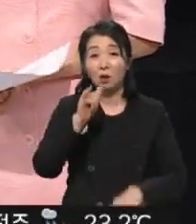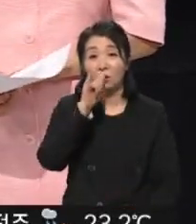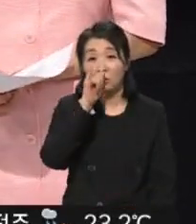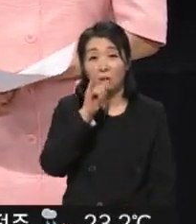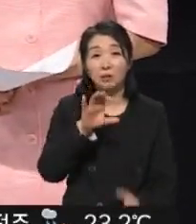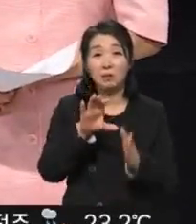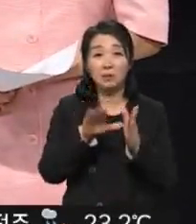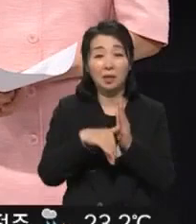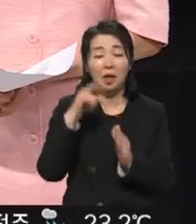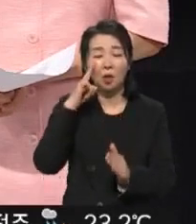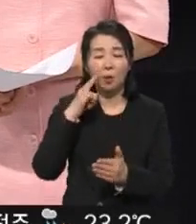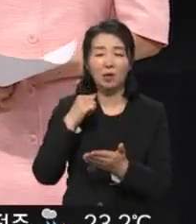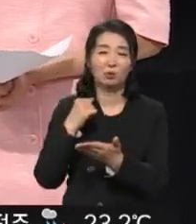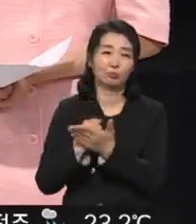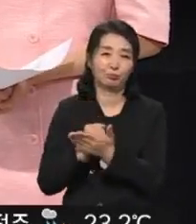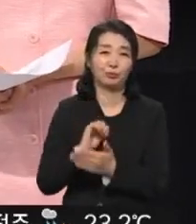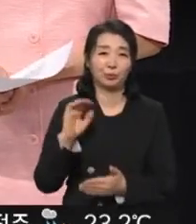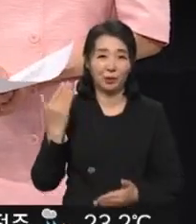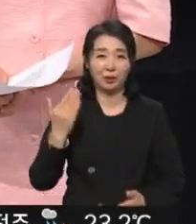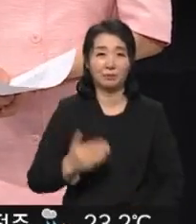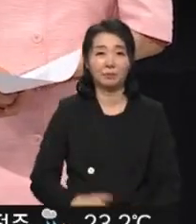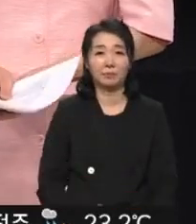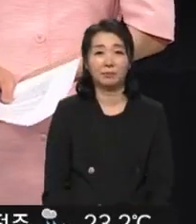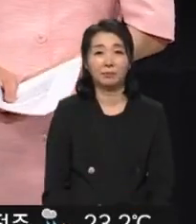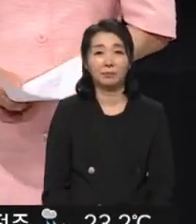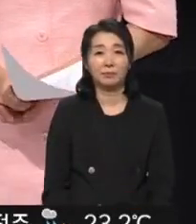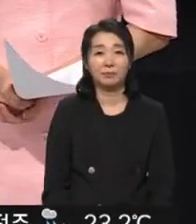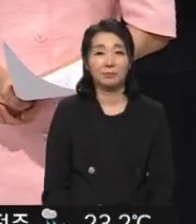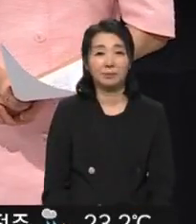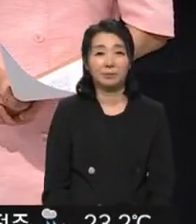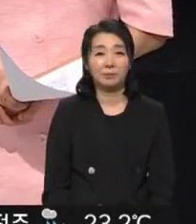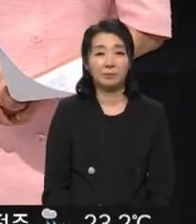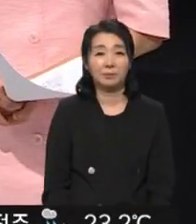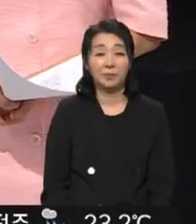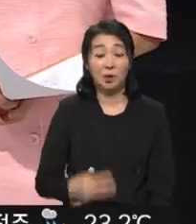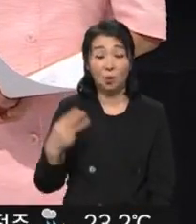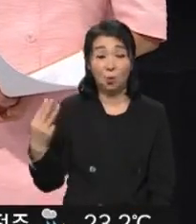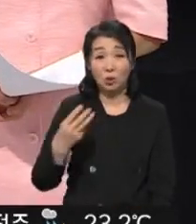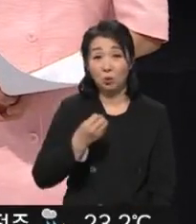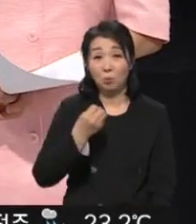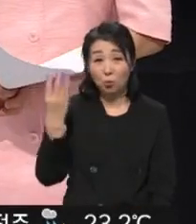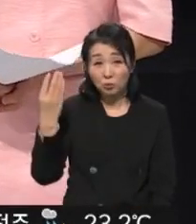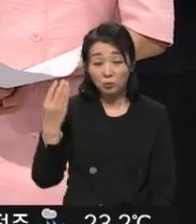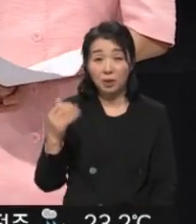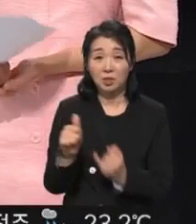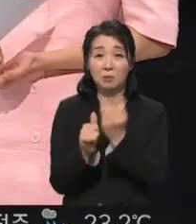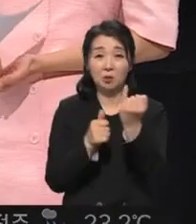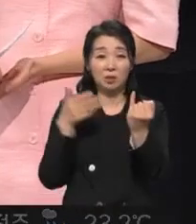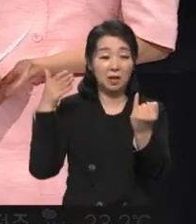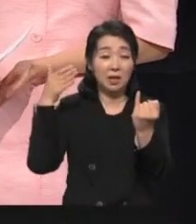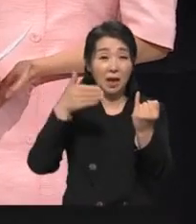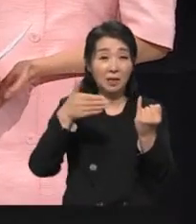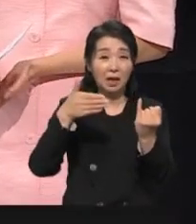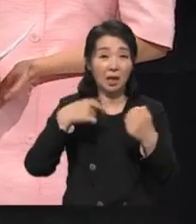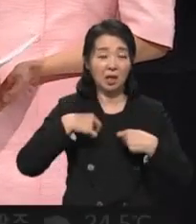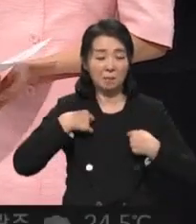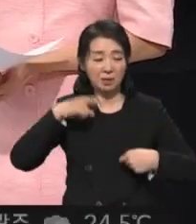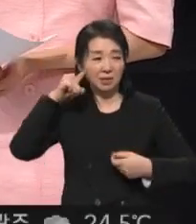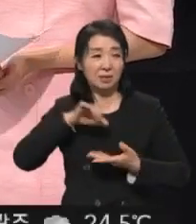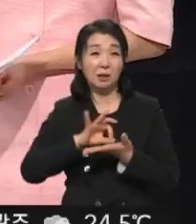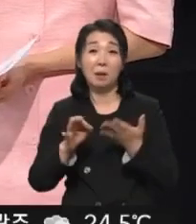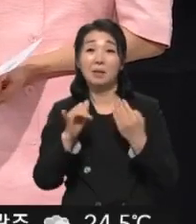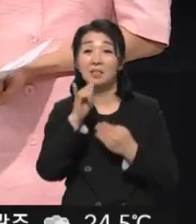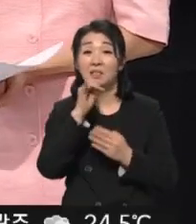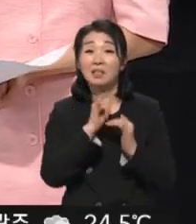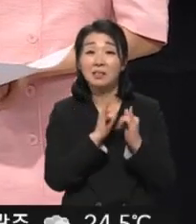늘려갈수록 가십의 대상에 될 수밖에 없다는 지적도 나오고 있는데요. 최근 워싱턴포스트도 김 여사를 향해 패션에 신경을 많이